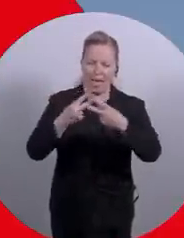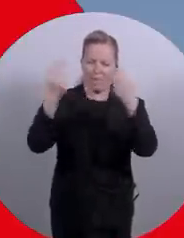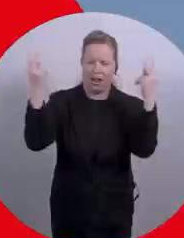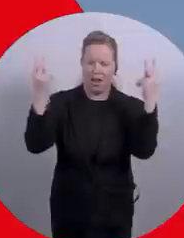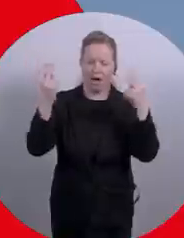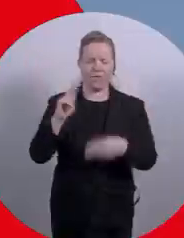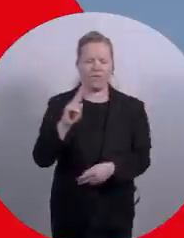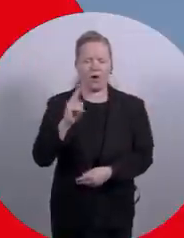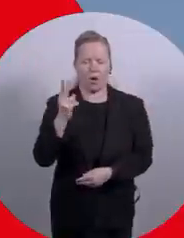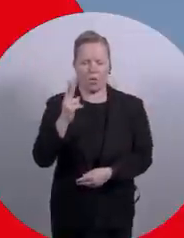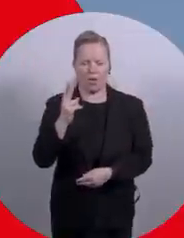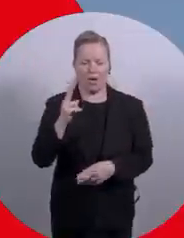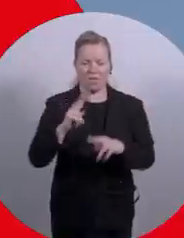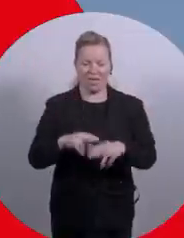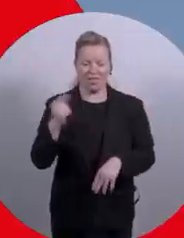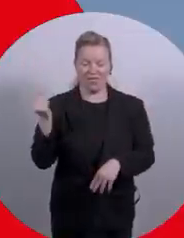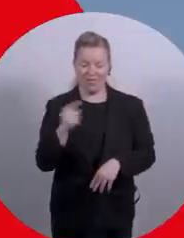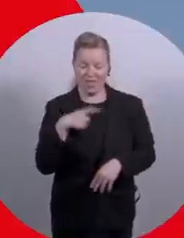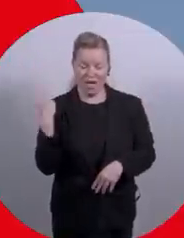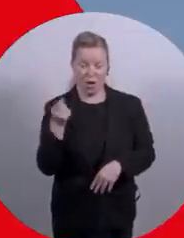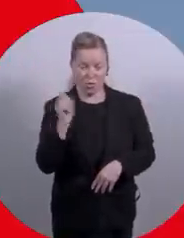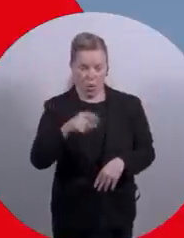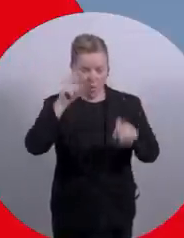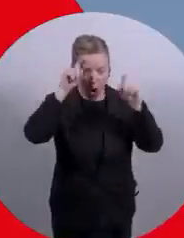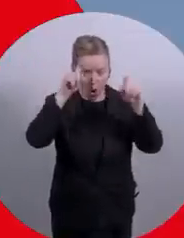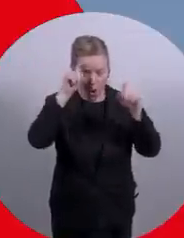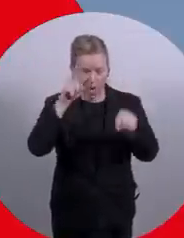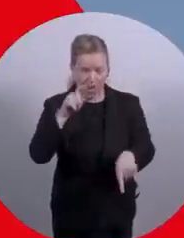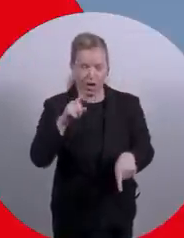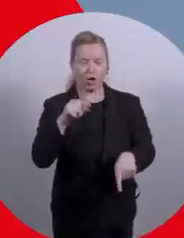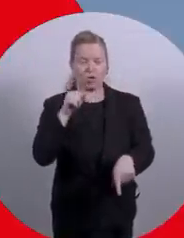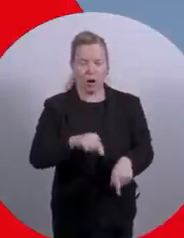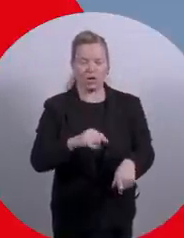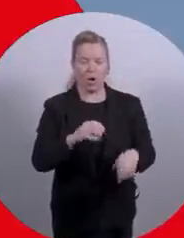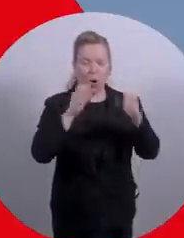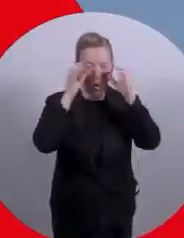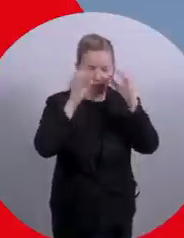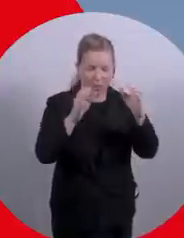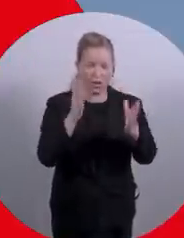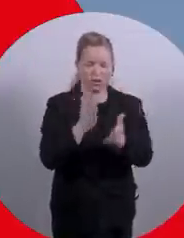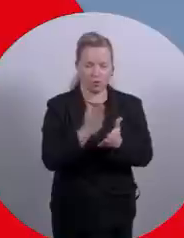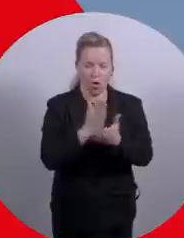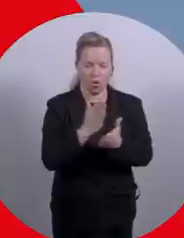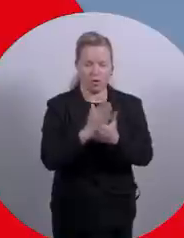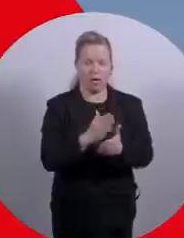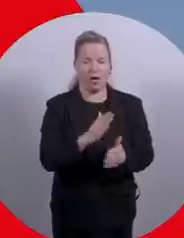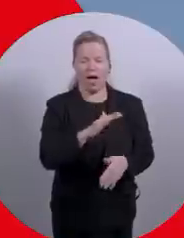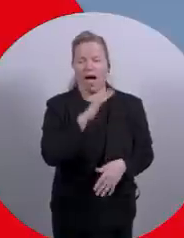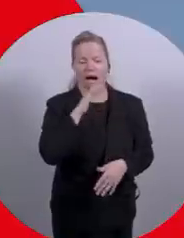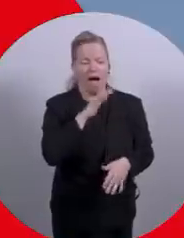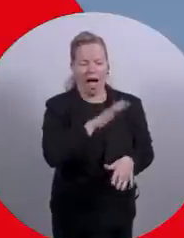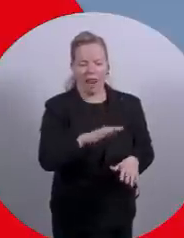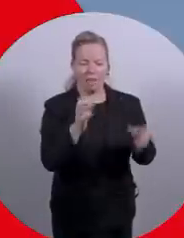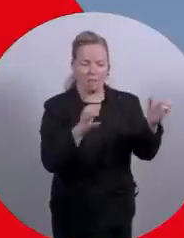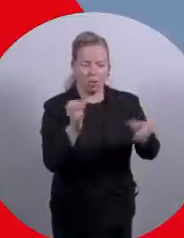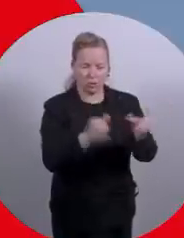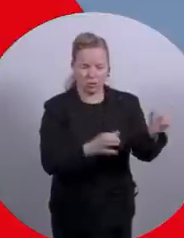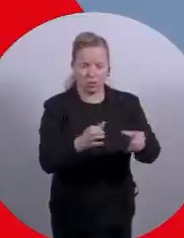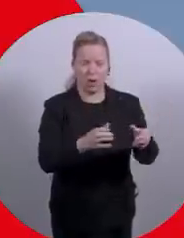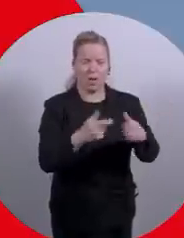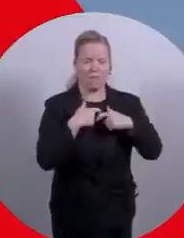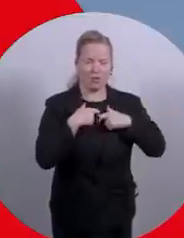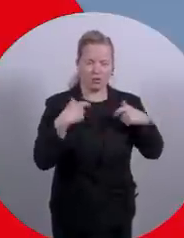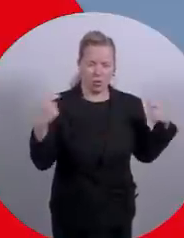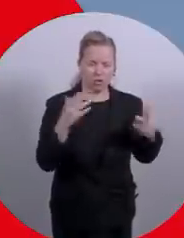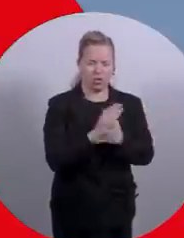selbst waren wir in die Hölle kommen sollten sind dort von der ÖVP bereits schon im Vorhinein alle Post und Funktionen besetzt